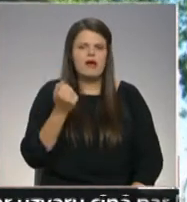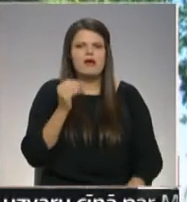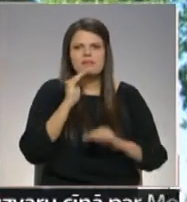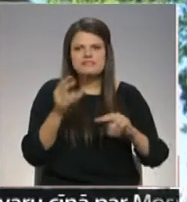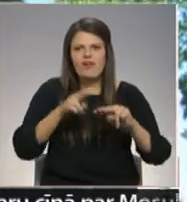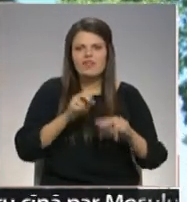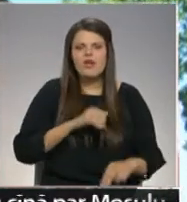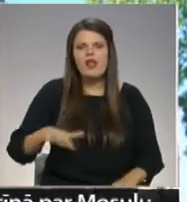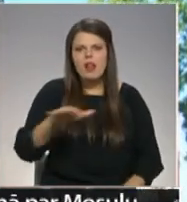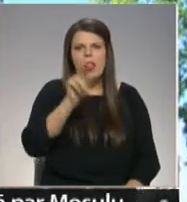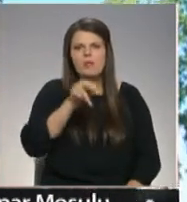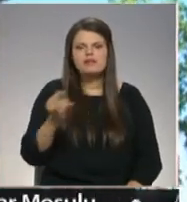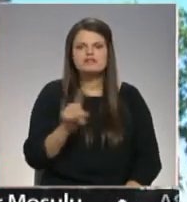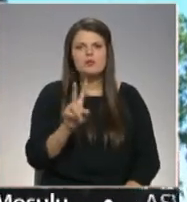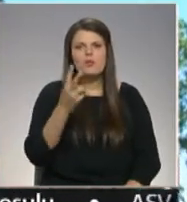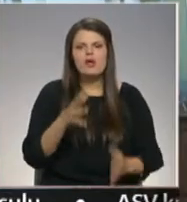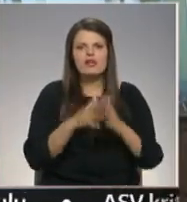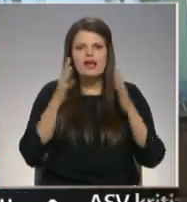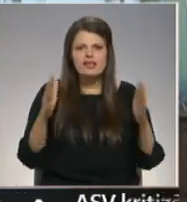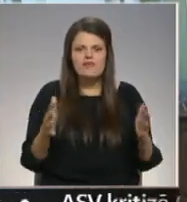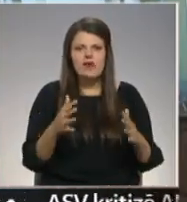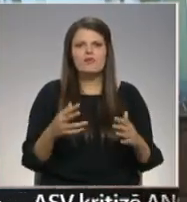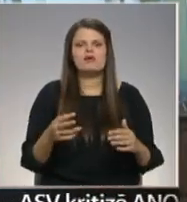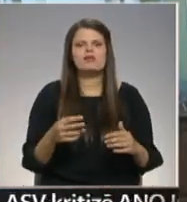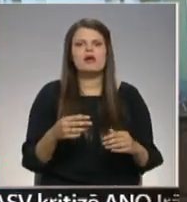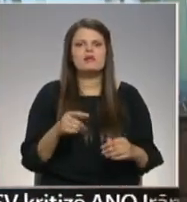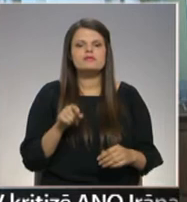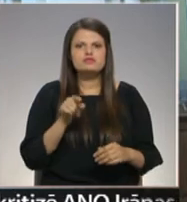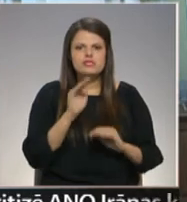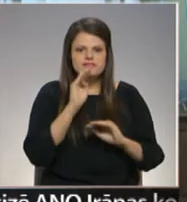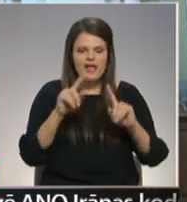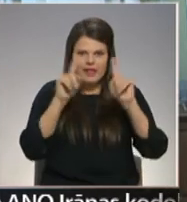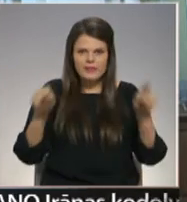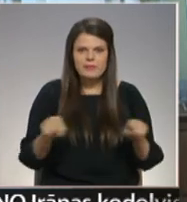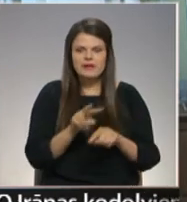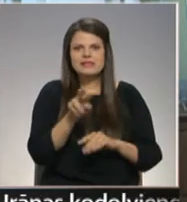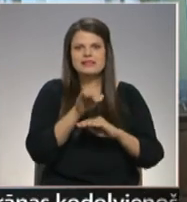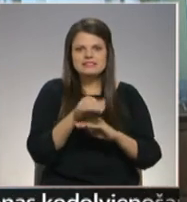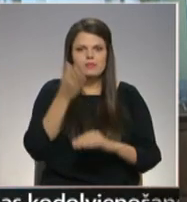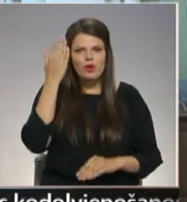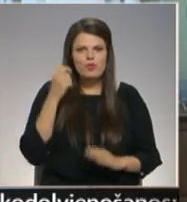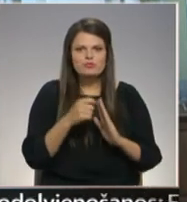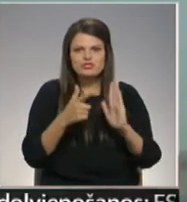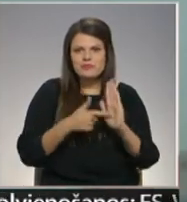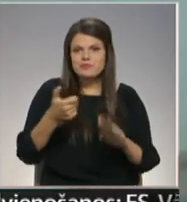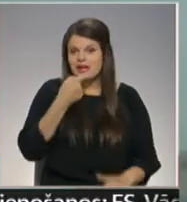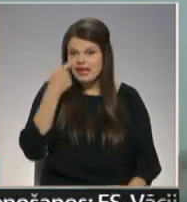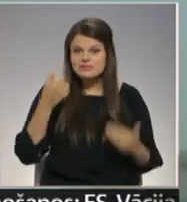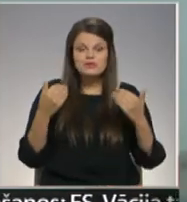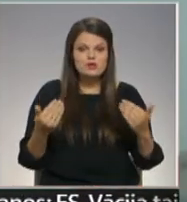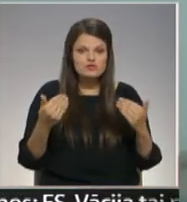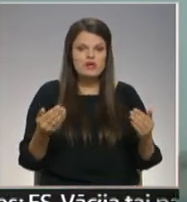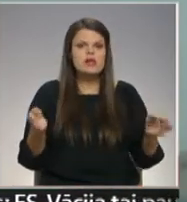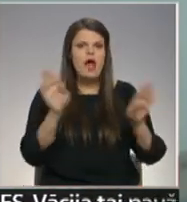Latgalē un baznīca atrodas otra Latvijā ievērojamākā brīnumdarītājas Dievmātes svētbilde, kas saglabāta kopš 17. Gadsimta. Šodien gan